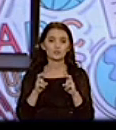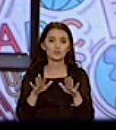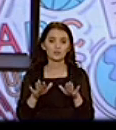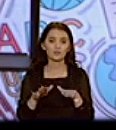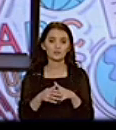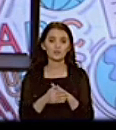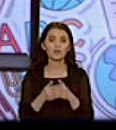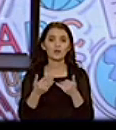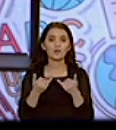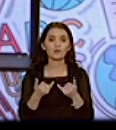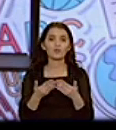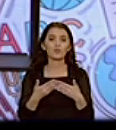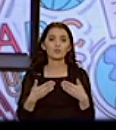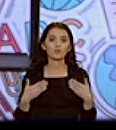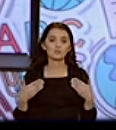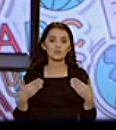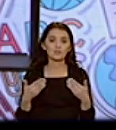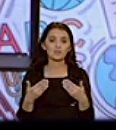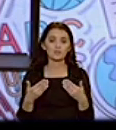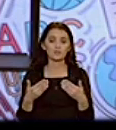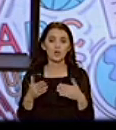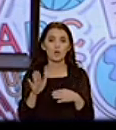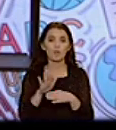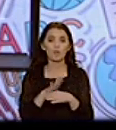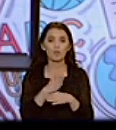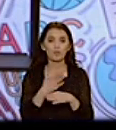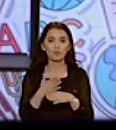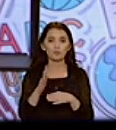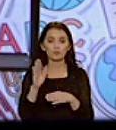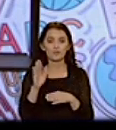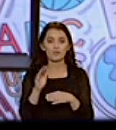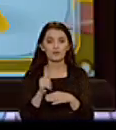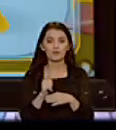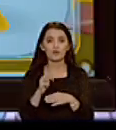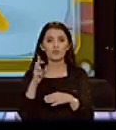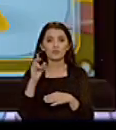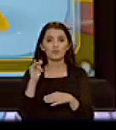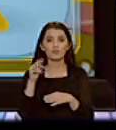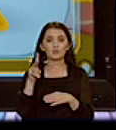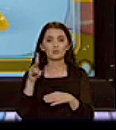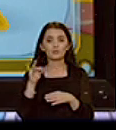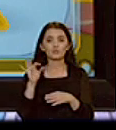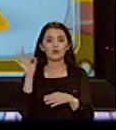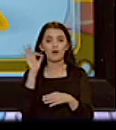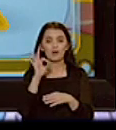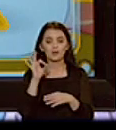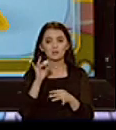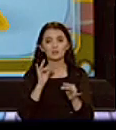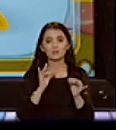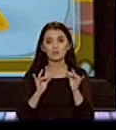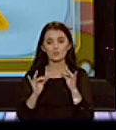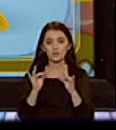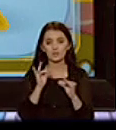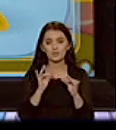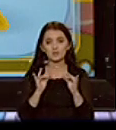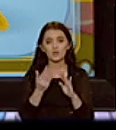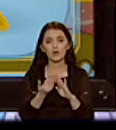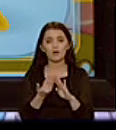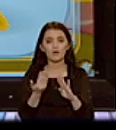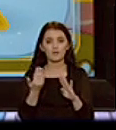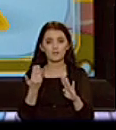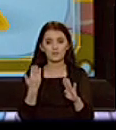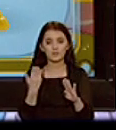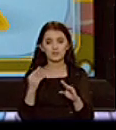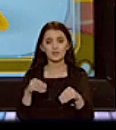oling. Bugun biz sizlar bilan bo'luvchi va bo'linuvchini topish haqida suhbatlashamiz. Undan avval